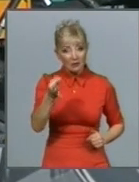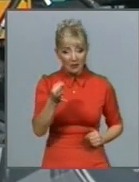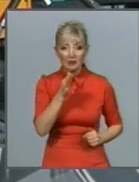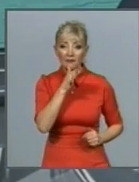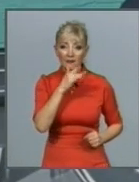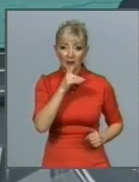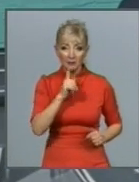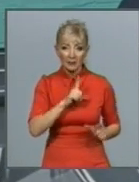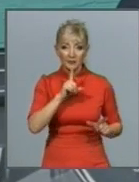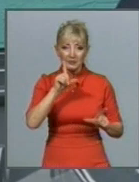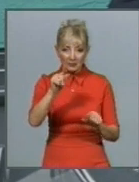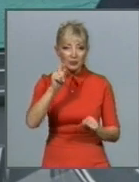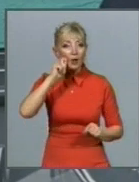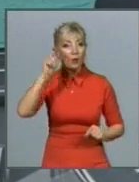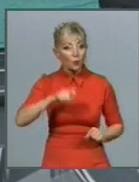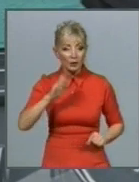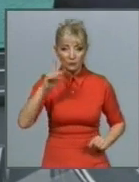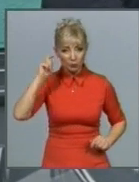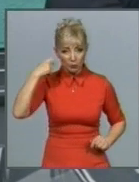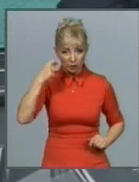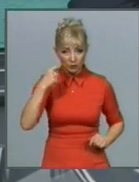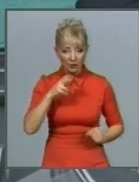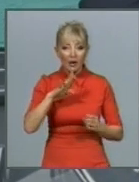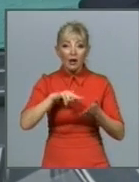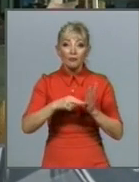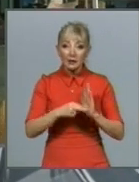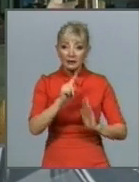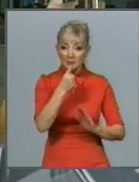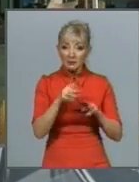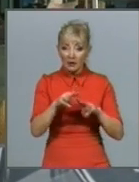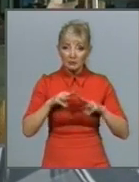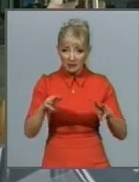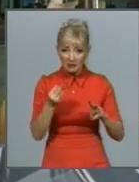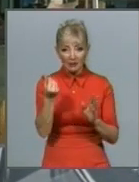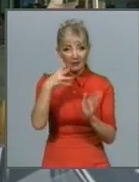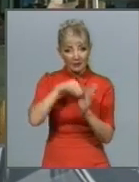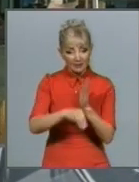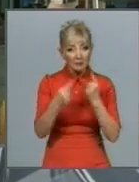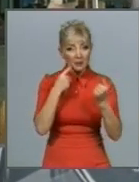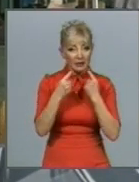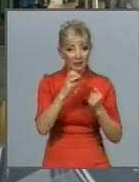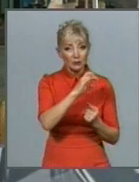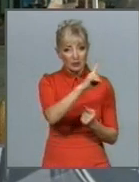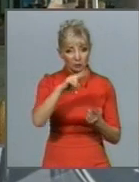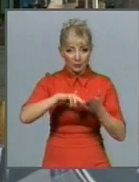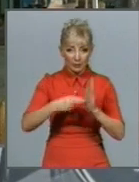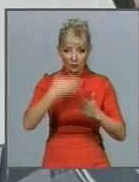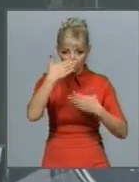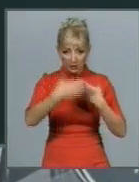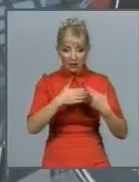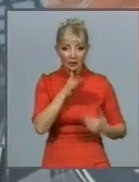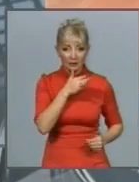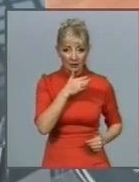робочого візиту української делегації до Туреччини. У планах прем'єра залучити інвесторів, перемовини з яким плануються найближчим часом.